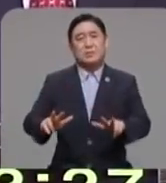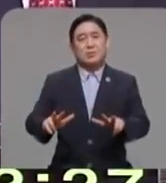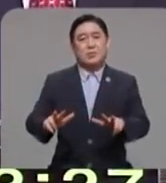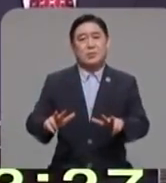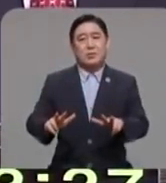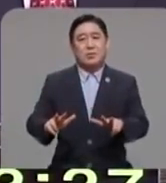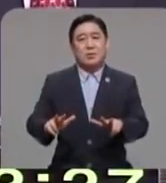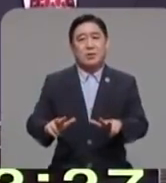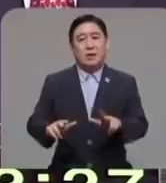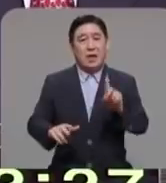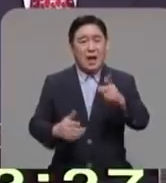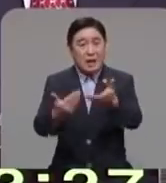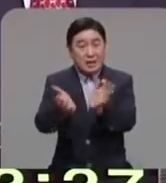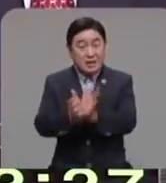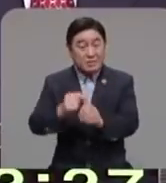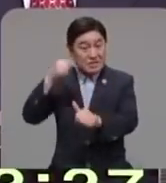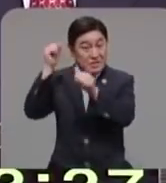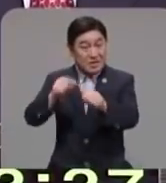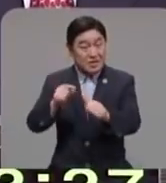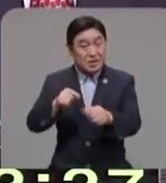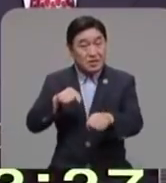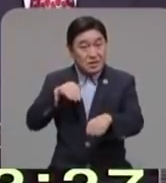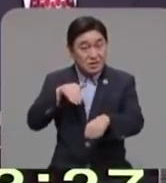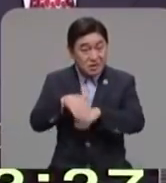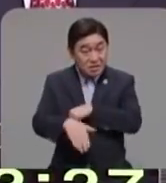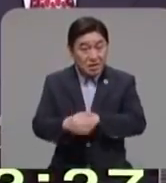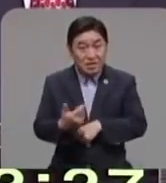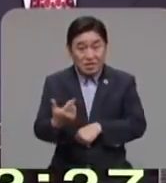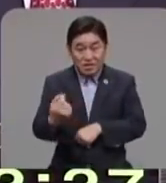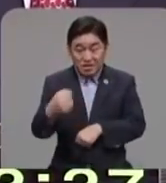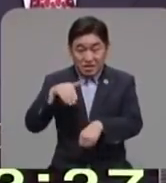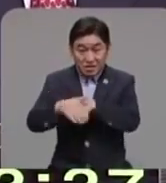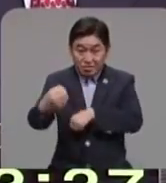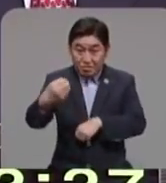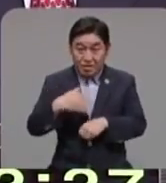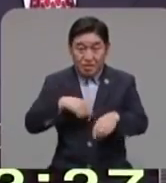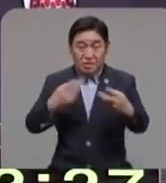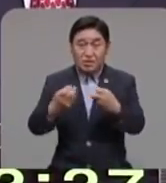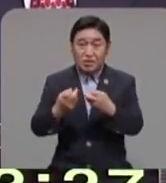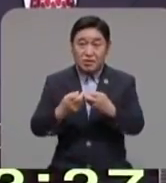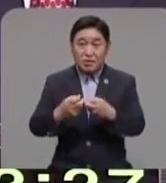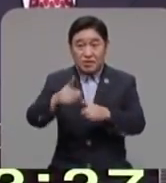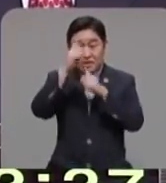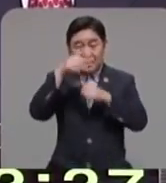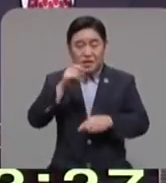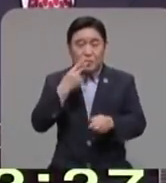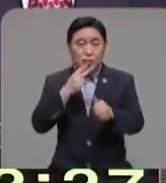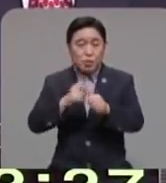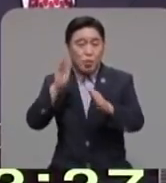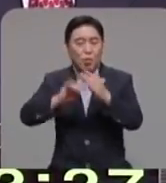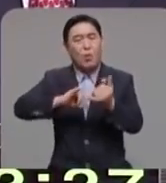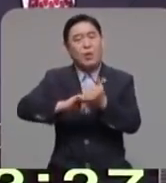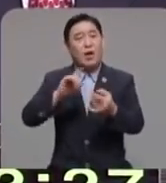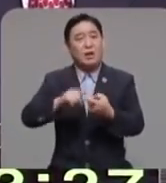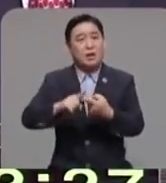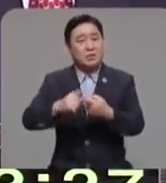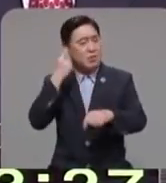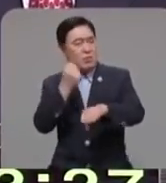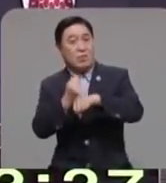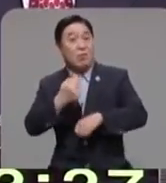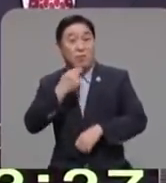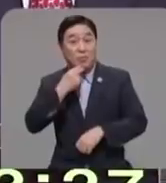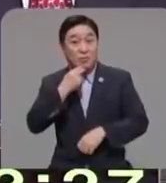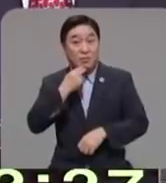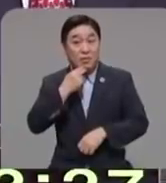지금도 뭐 원팀 아랫사람 시키는 듯이 하면서 말씀하시잖아요. 그리고 정책도 지난번에 이재명 후보 공약에 대해서 아무런 연구도